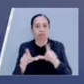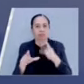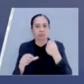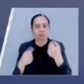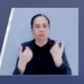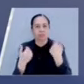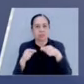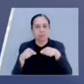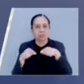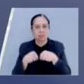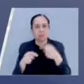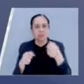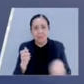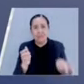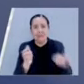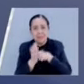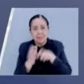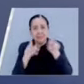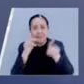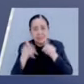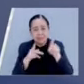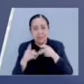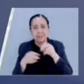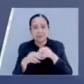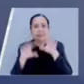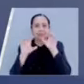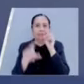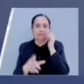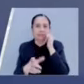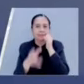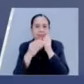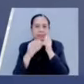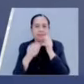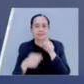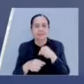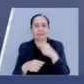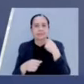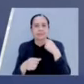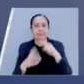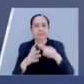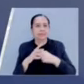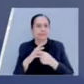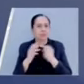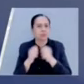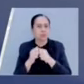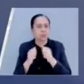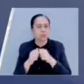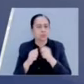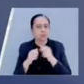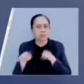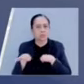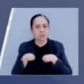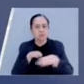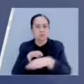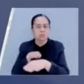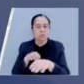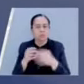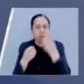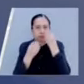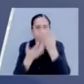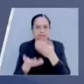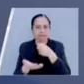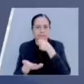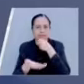may mga sakay na pasahero. Ang nahulikam na away kalsada, nag-ugat umano sa pang-overtake. Tunghayan sa pagtutok